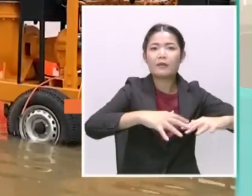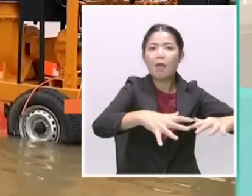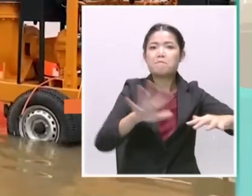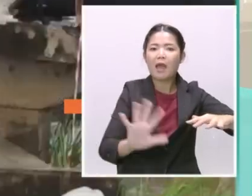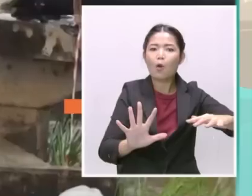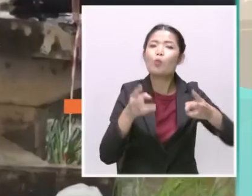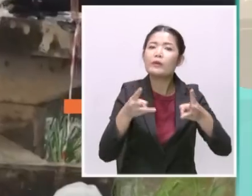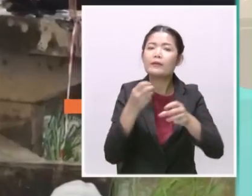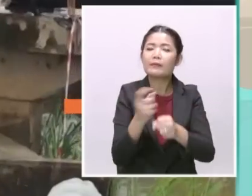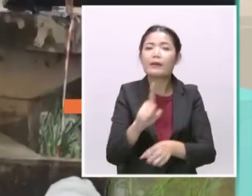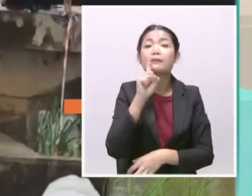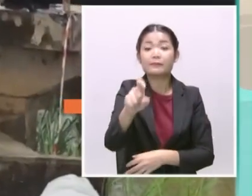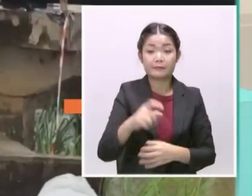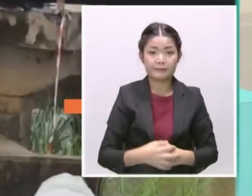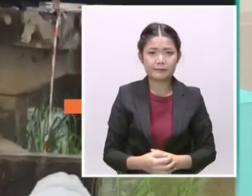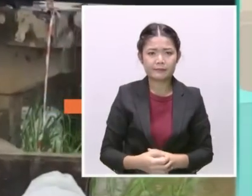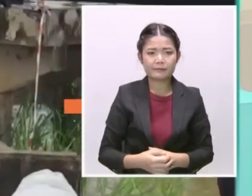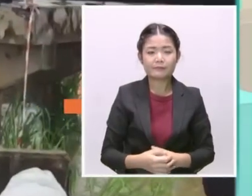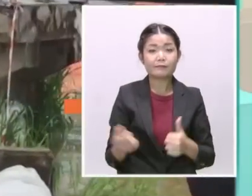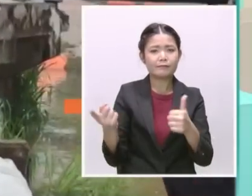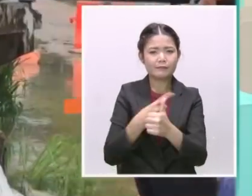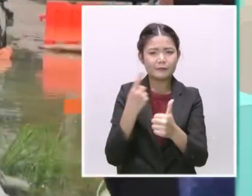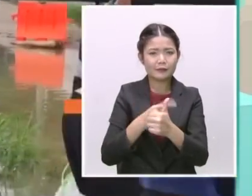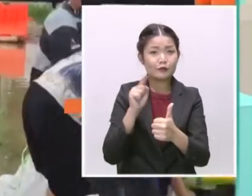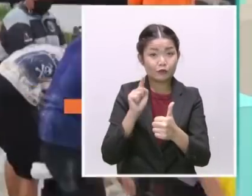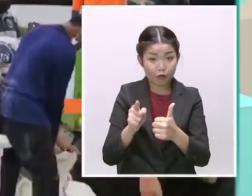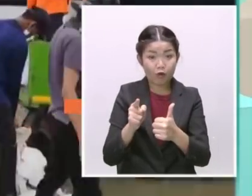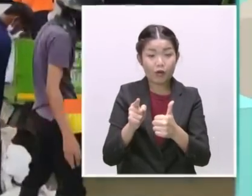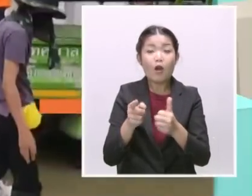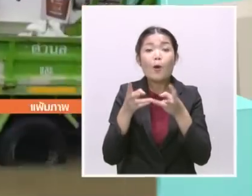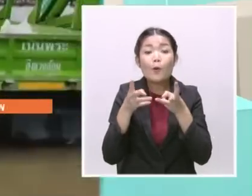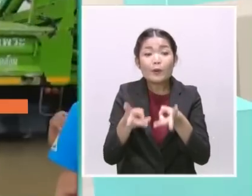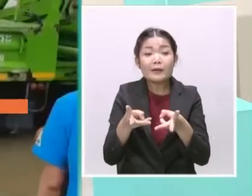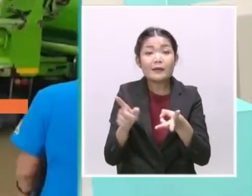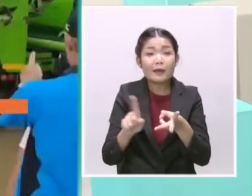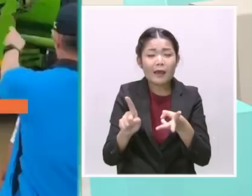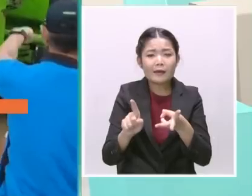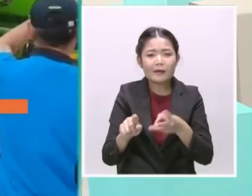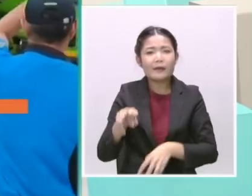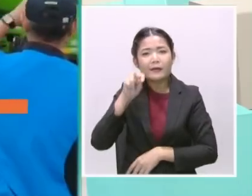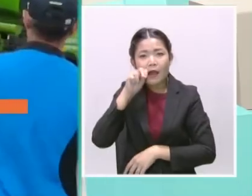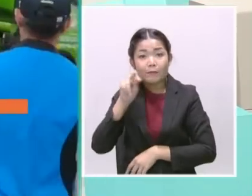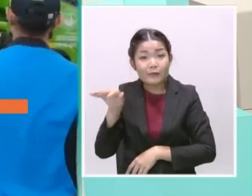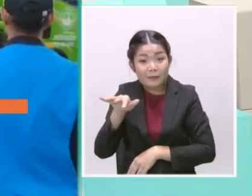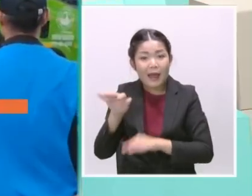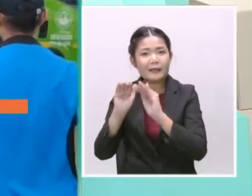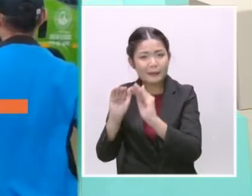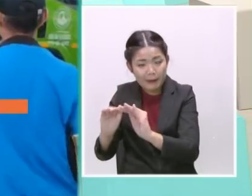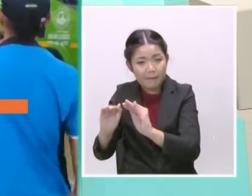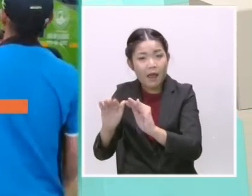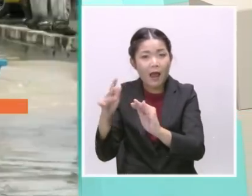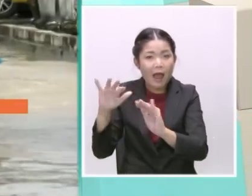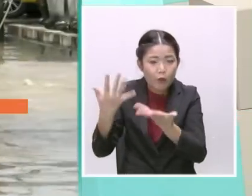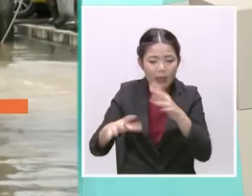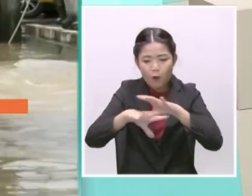คืออะไรครอ máj Presidentcosutur่แลกสุดมันต้ใช้วิธีการจากกับน้ำใช้จะิธีการออกดึงน้ำ